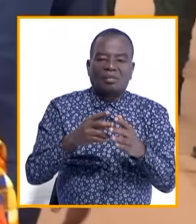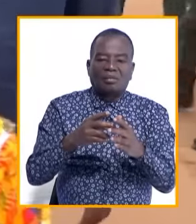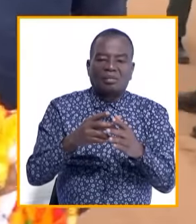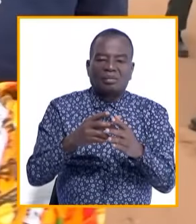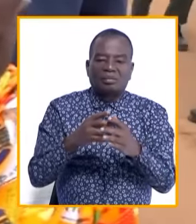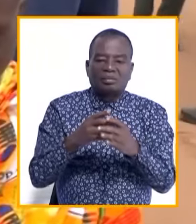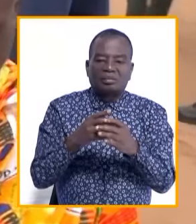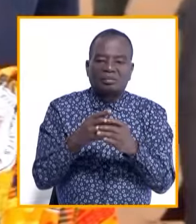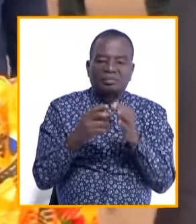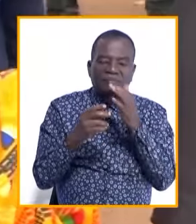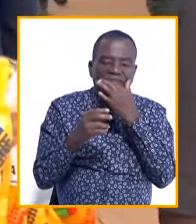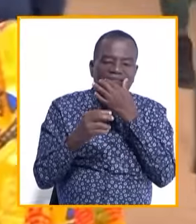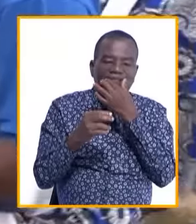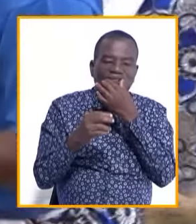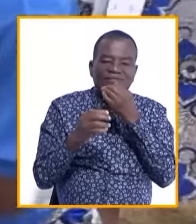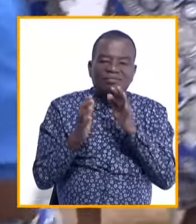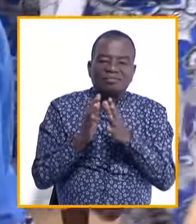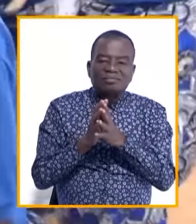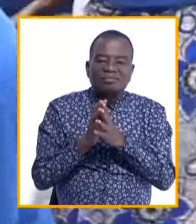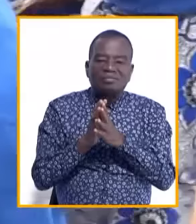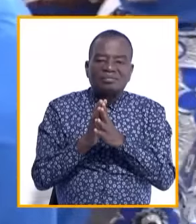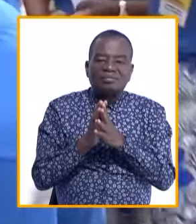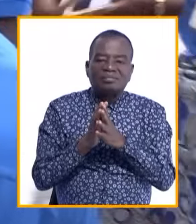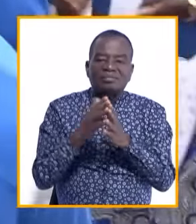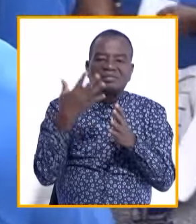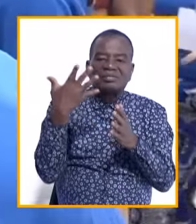chefs et notables, entre autres.